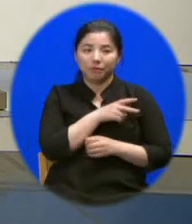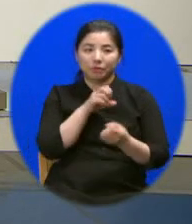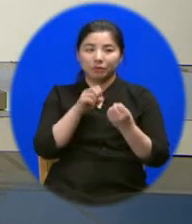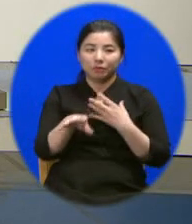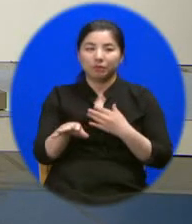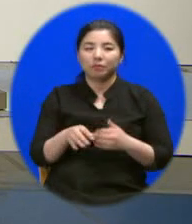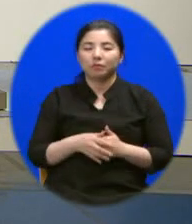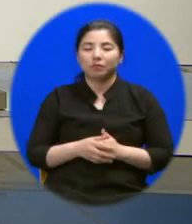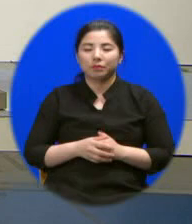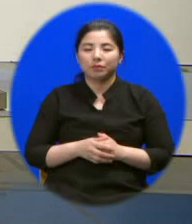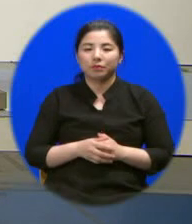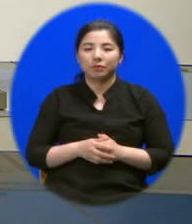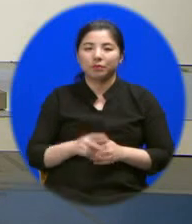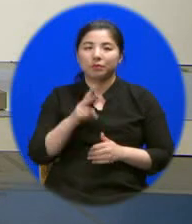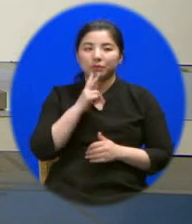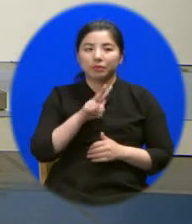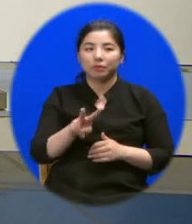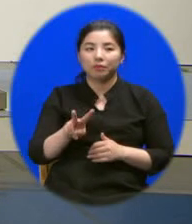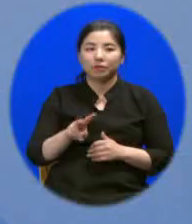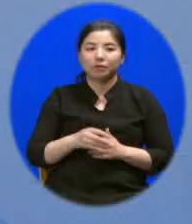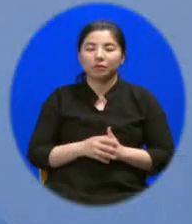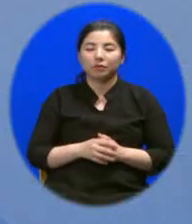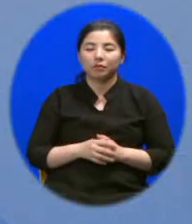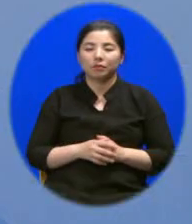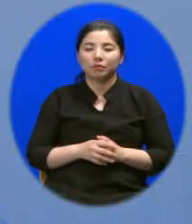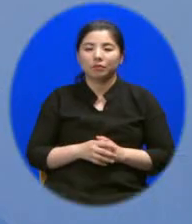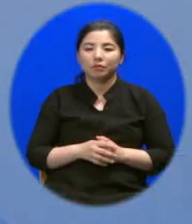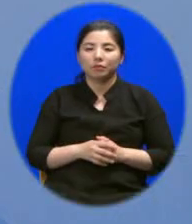답변 하실 순서입니다 역시 이 분들입니다